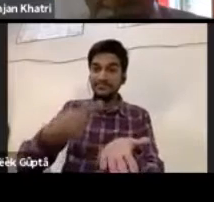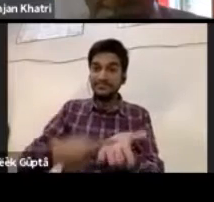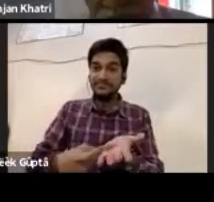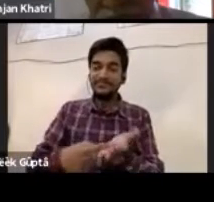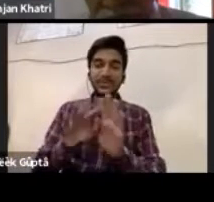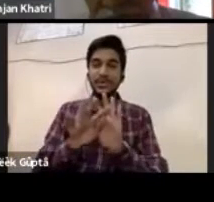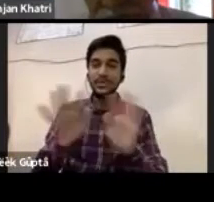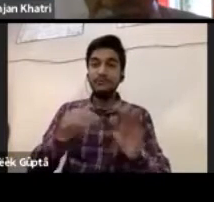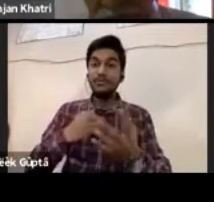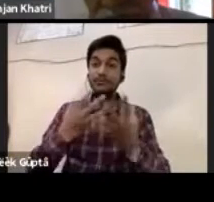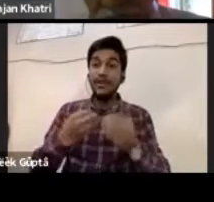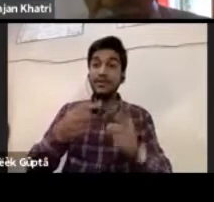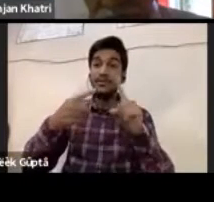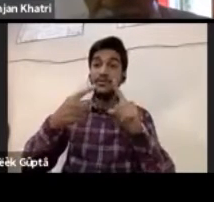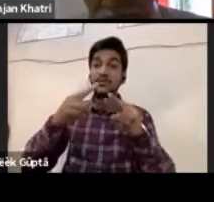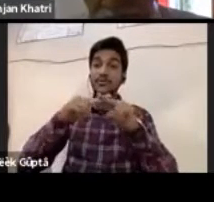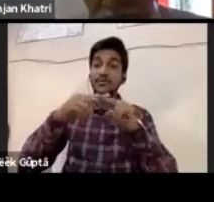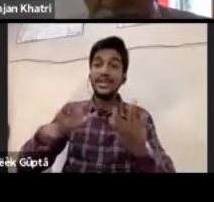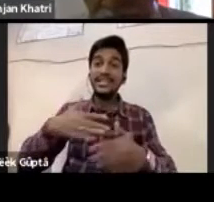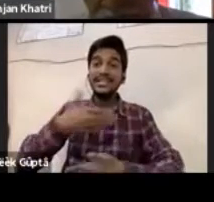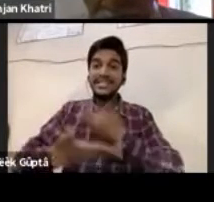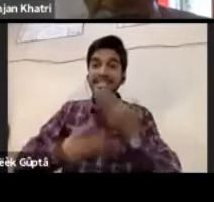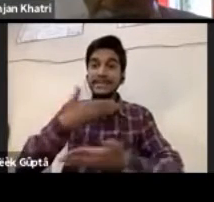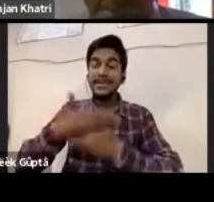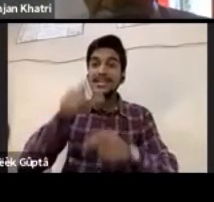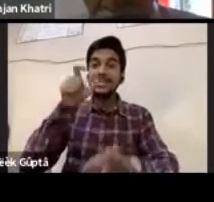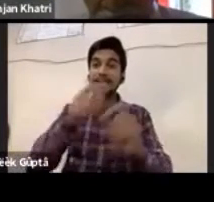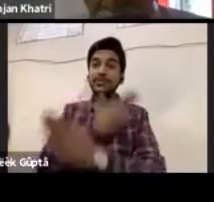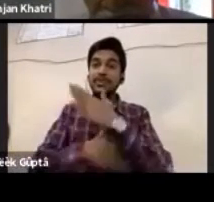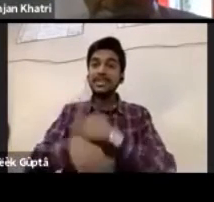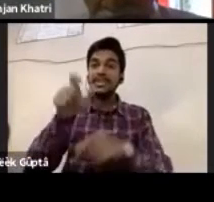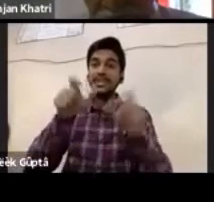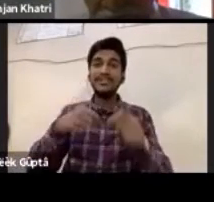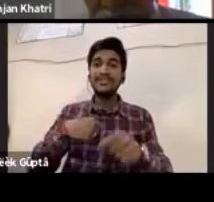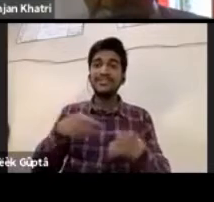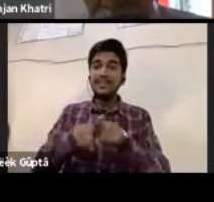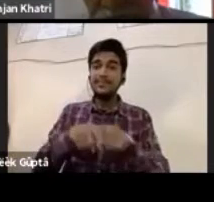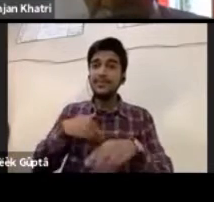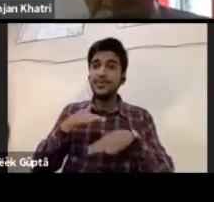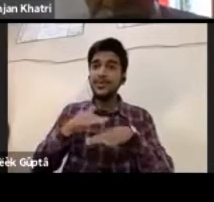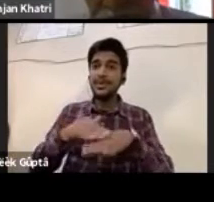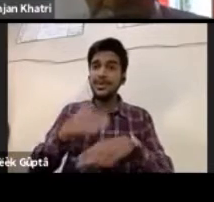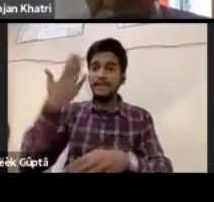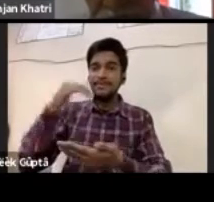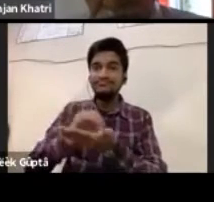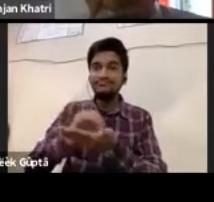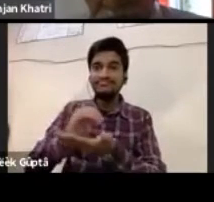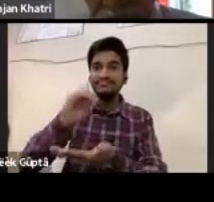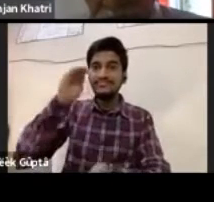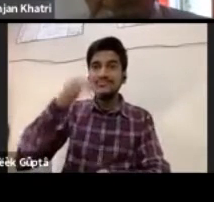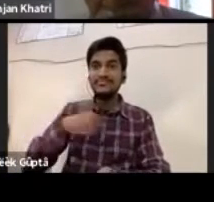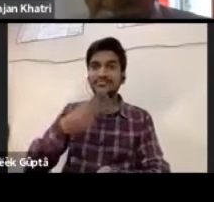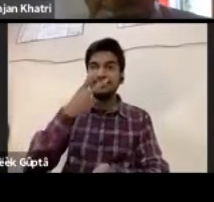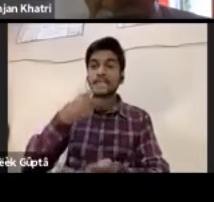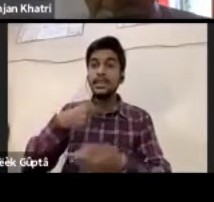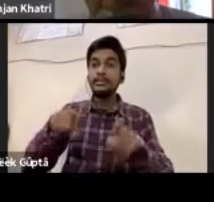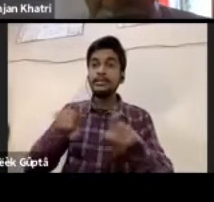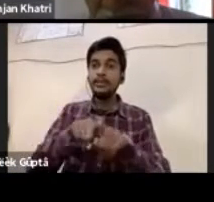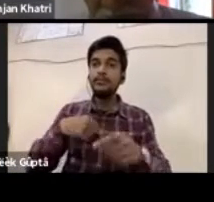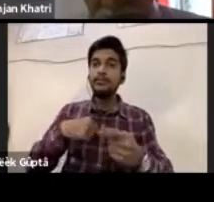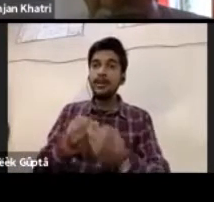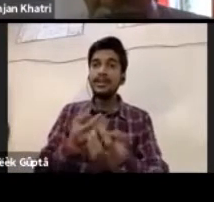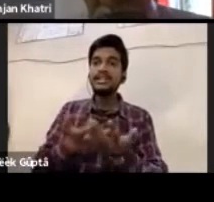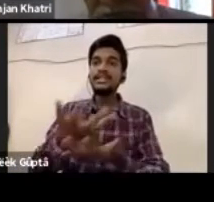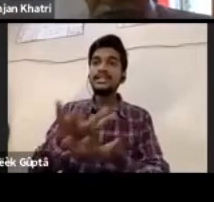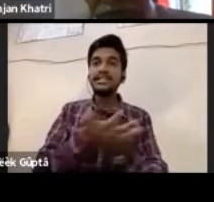कि जो पर्संस विद डिसेबिलिटीज है मेरे खुद के एक्सपीरियंस के हिसाब से दैट वी नीड टू शेयर. हमारी